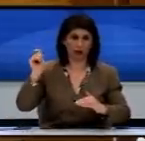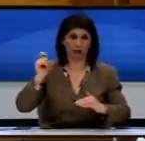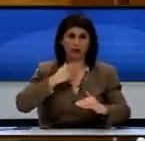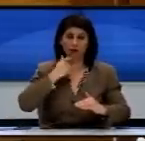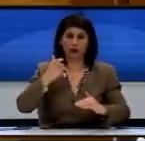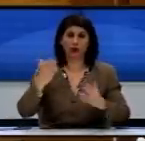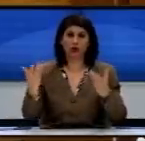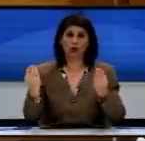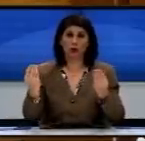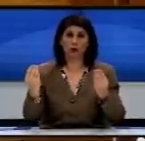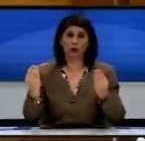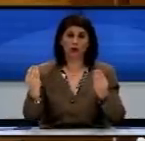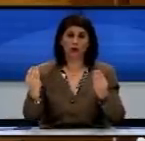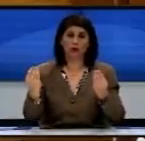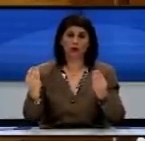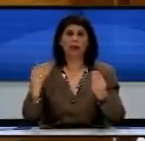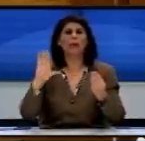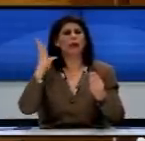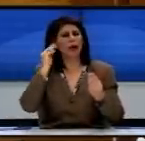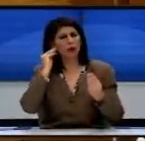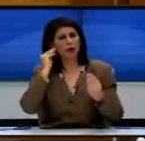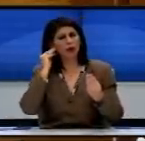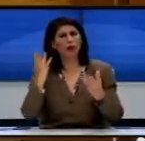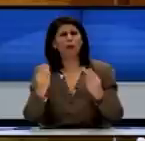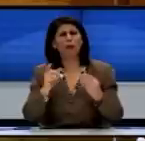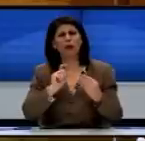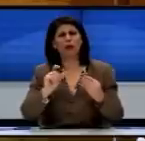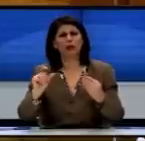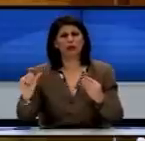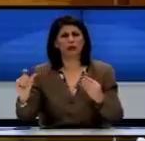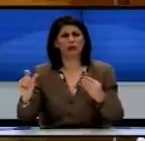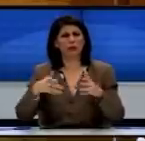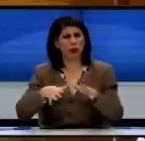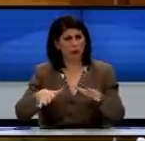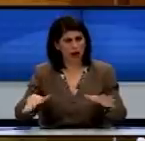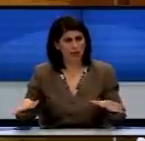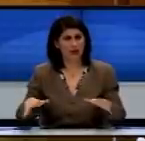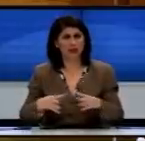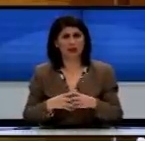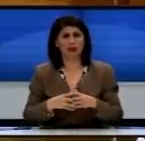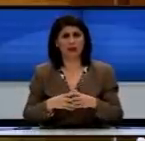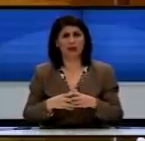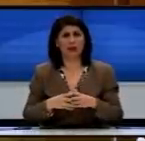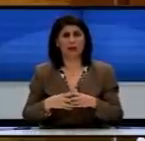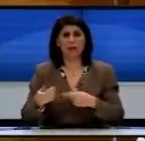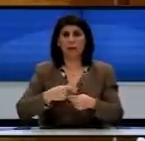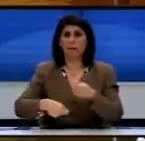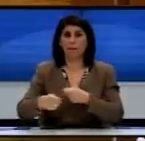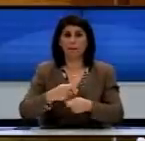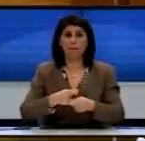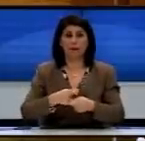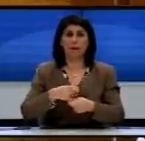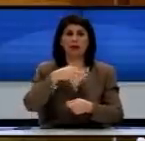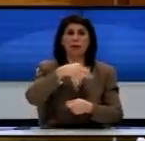φωνή των πολλών να υποεκπροσωπείται ή να μην ακούγεται κάτω από δεκάδες εκατομμύρια της κρατικής προπαγάνδας, με business από τη